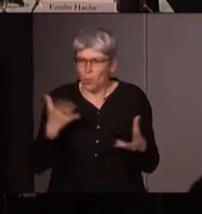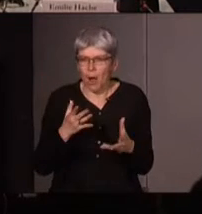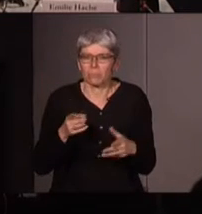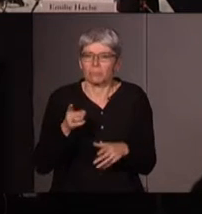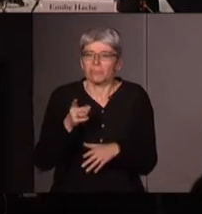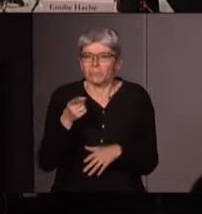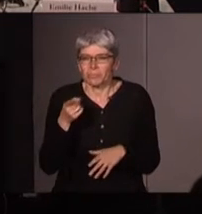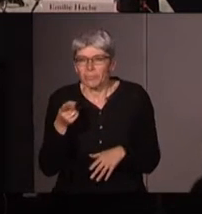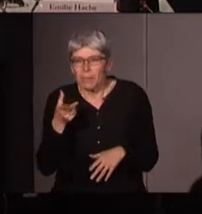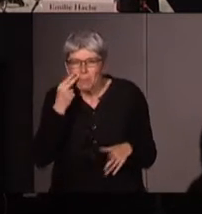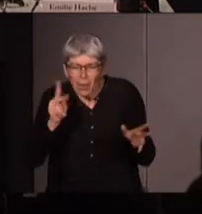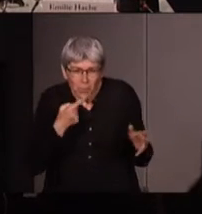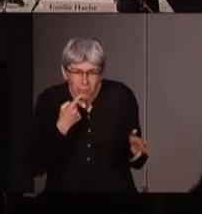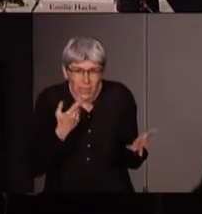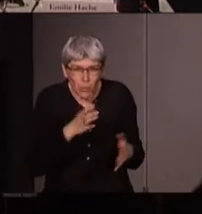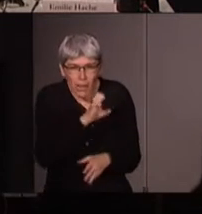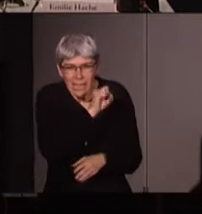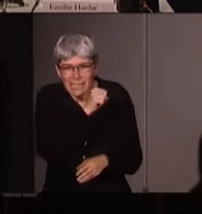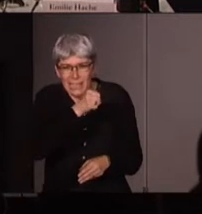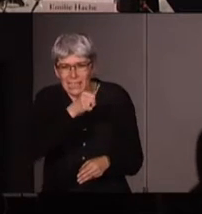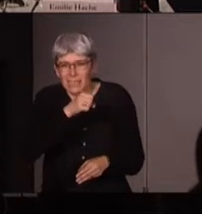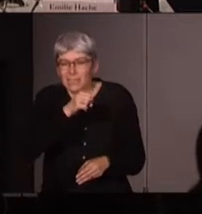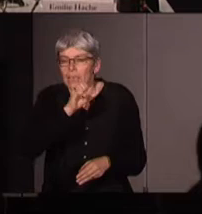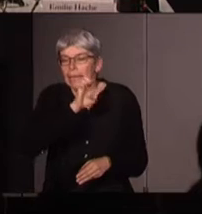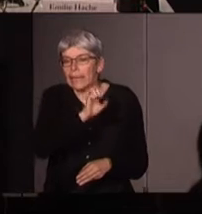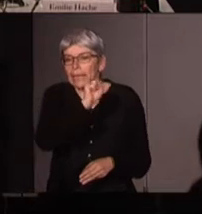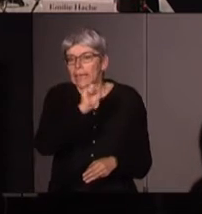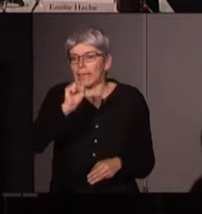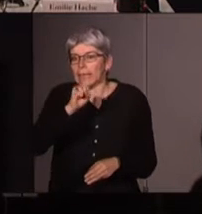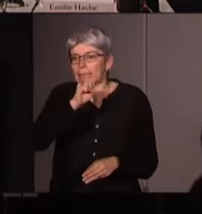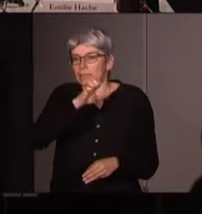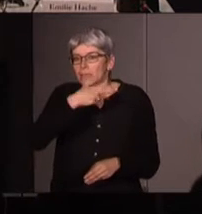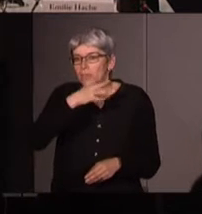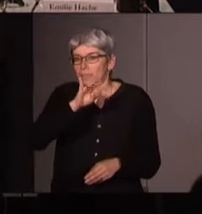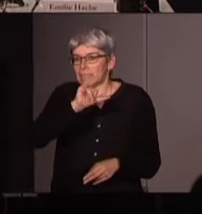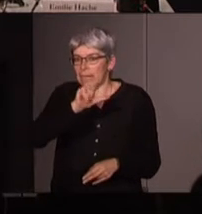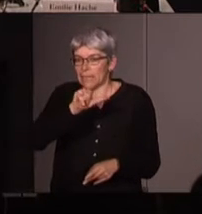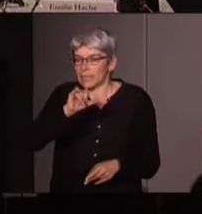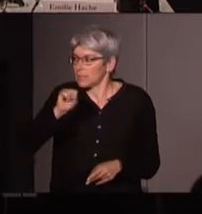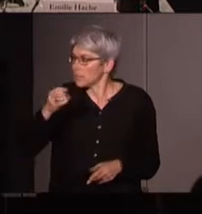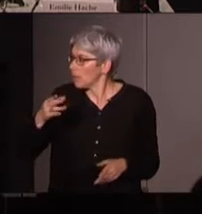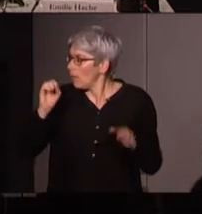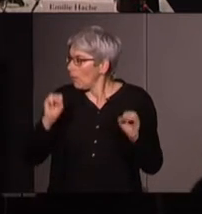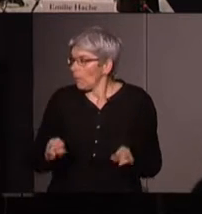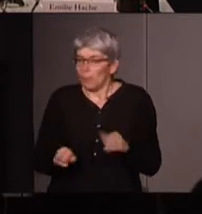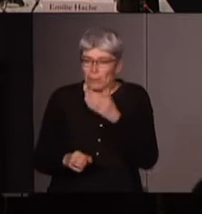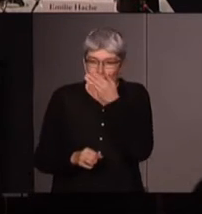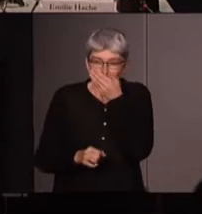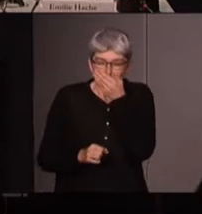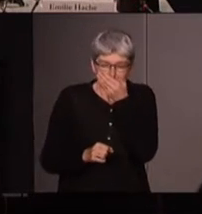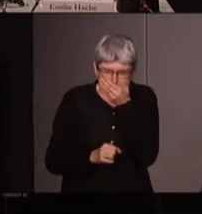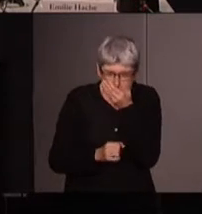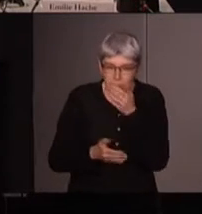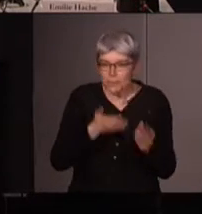matérialiste c'est que je n pas compris ce que c'est et du coup à chaque fois que vous en parliez je ne comprenais pas en fait et voilà il faut qu prend une question ou on prend peut-être plusieurs